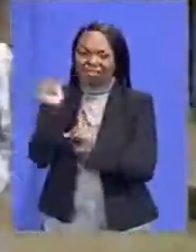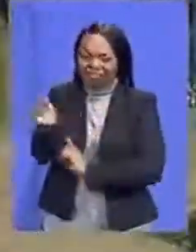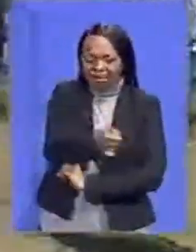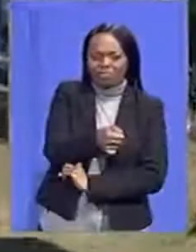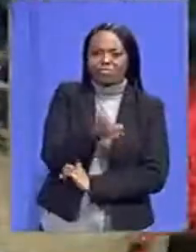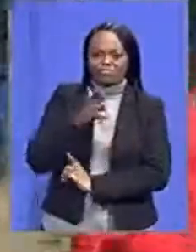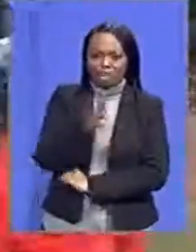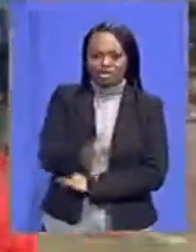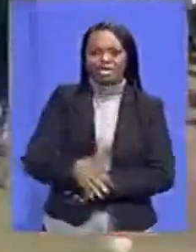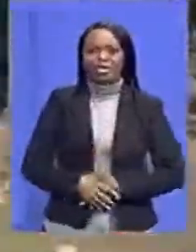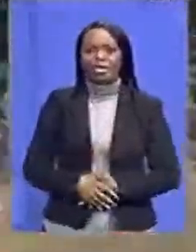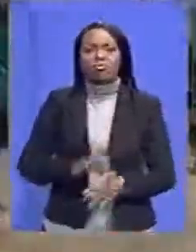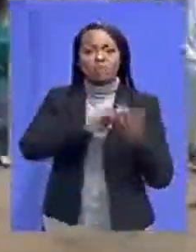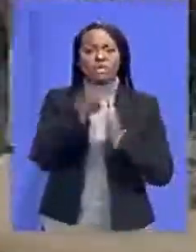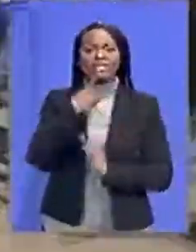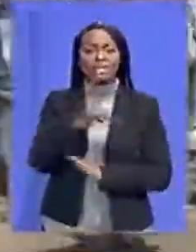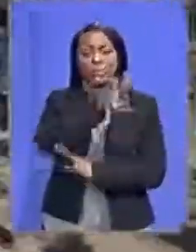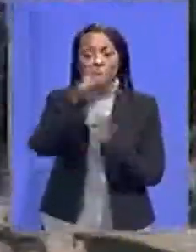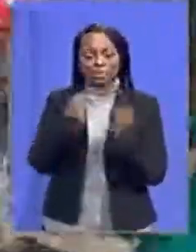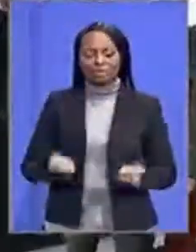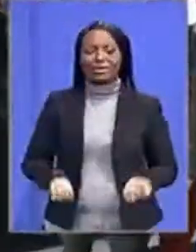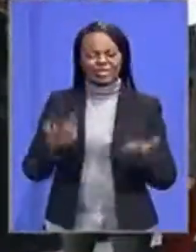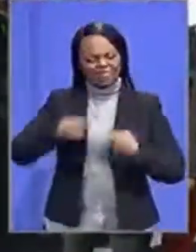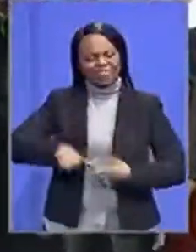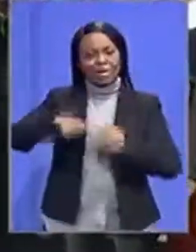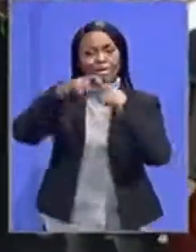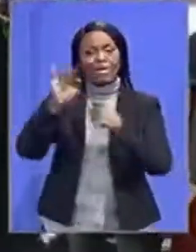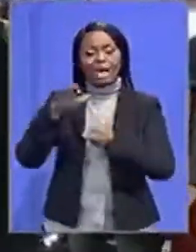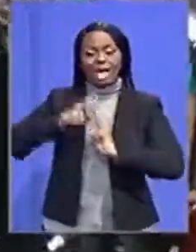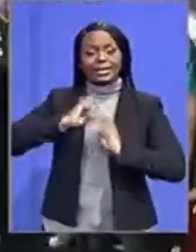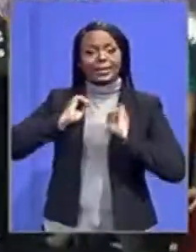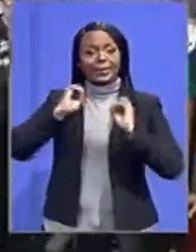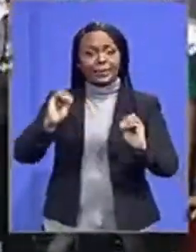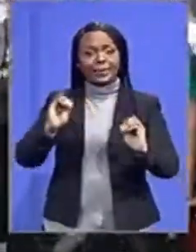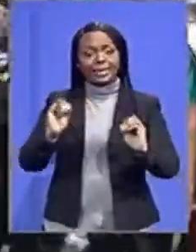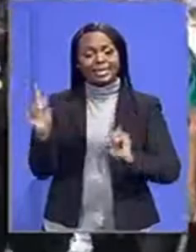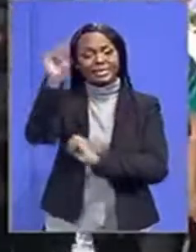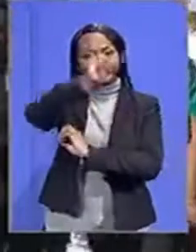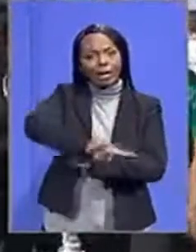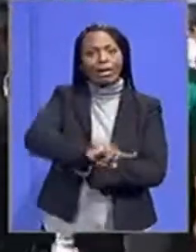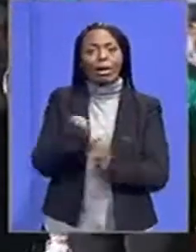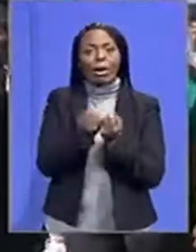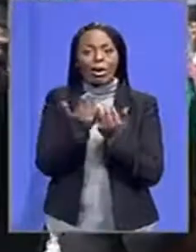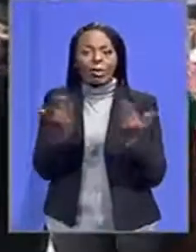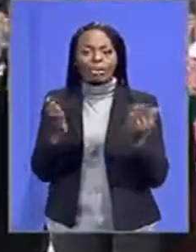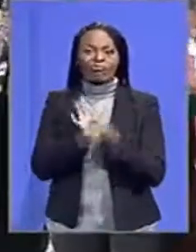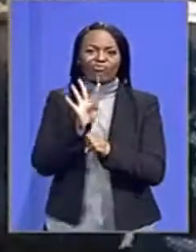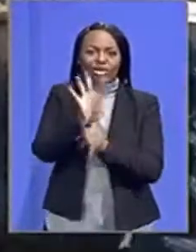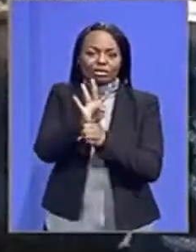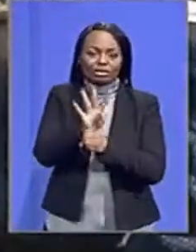kgina ditshebeletso tsi ebang ditseko tsa bona di sa arabelwe matsatsing a